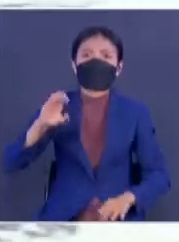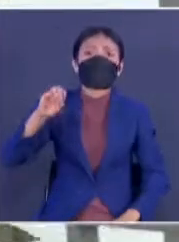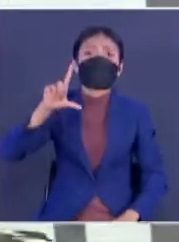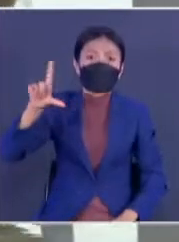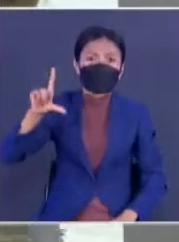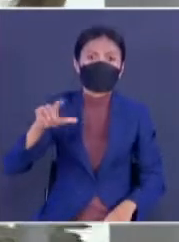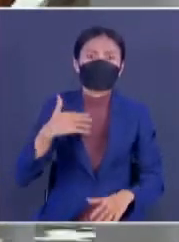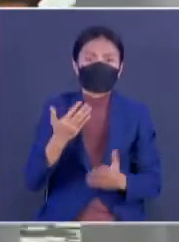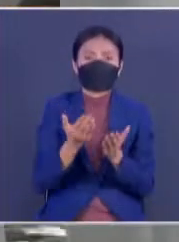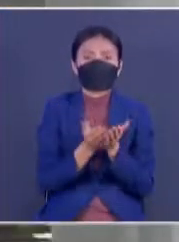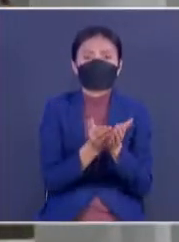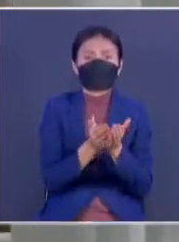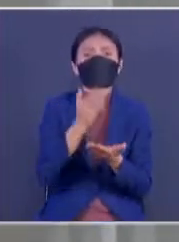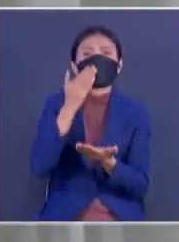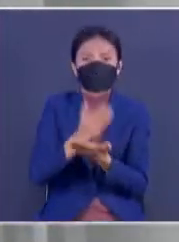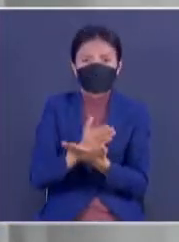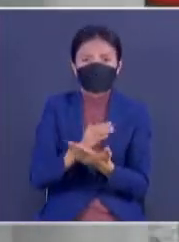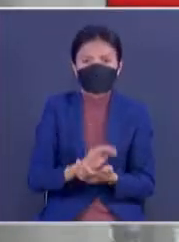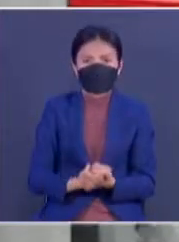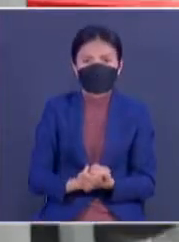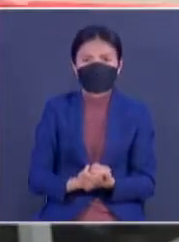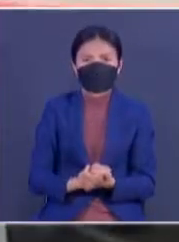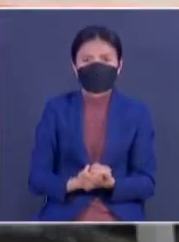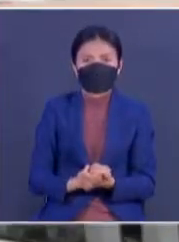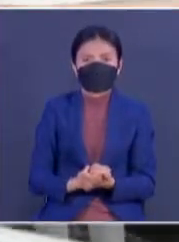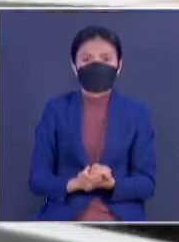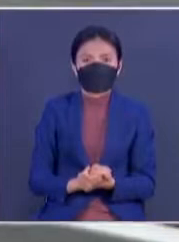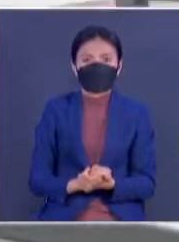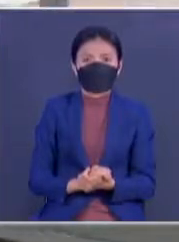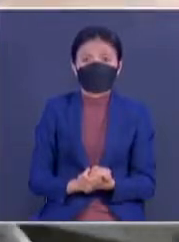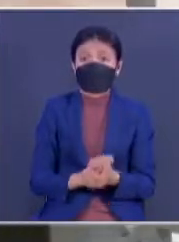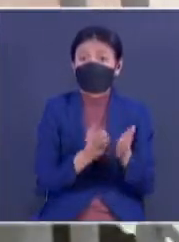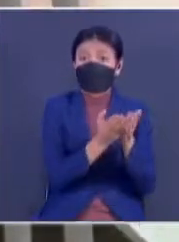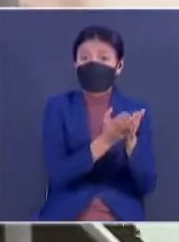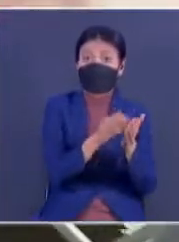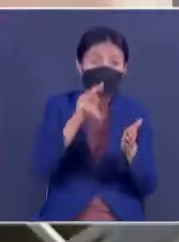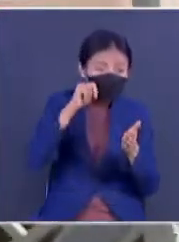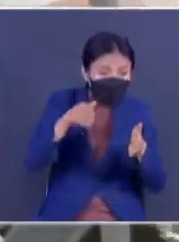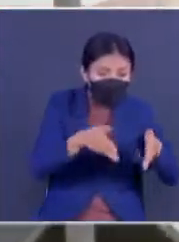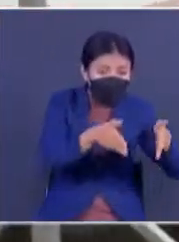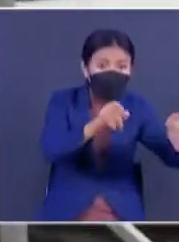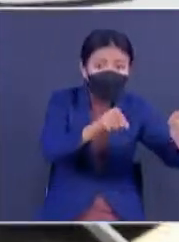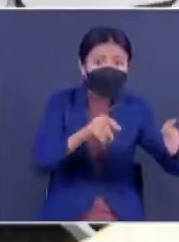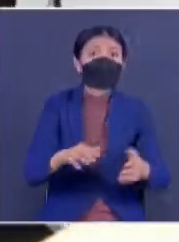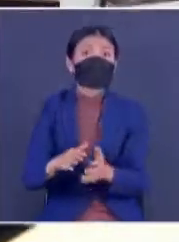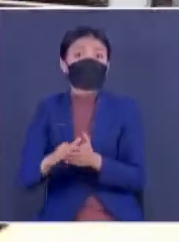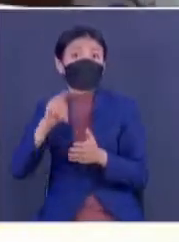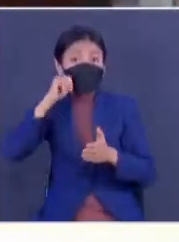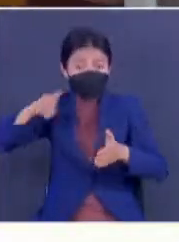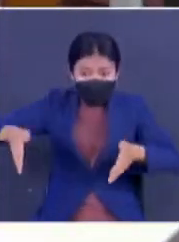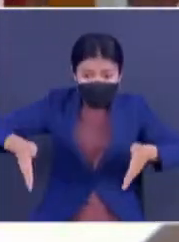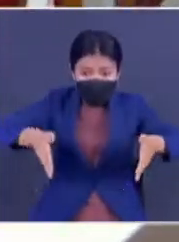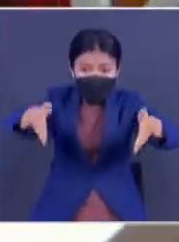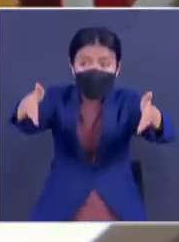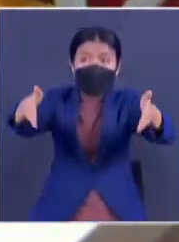พื่อลดต้นทุนแล้วก็พยุงกิจการให้อยู่รอดต่อไปไม่ใช่แค่เรือแสนแสบอย่างเดียวนะครับเรือด่วนเจ้าพระยาครับก็ลดให้บ